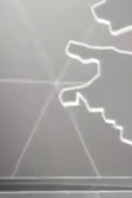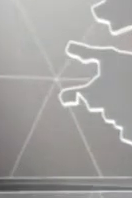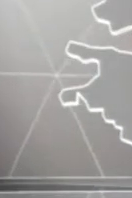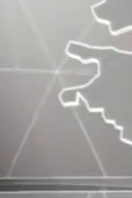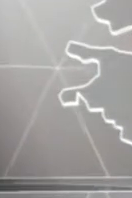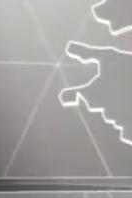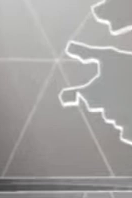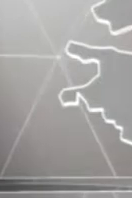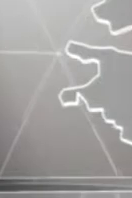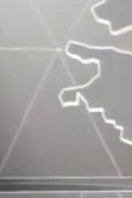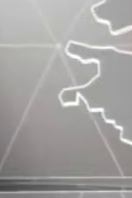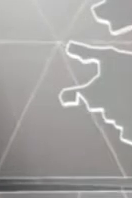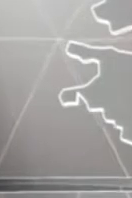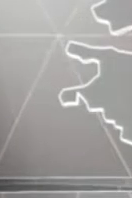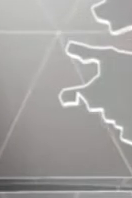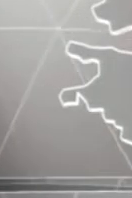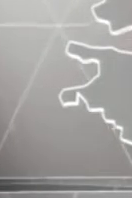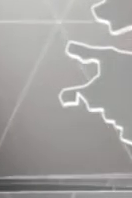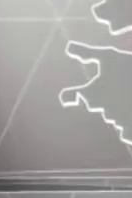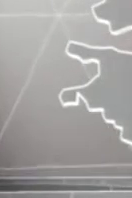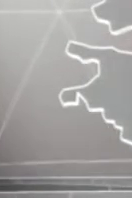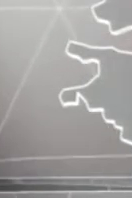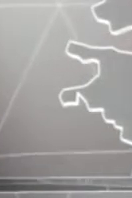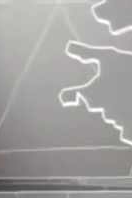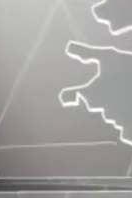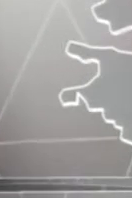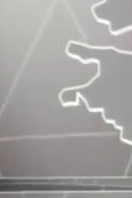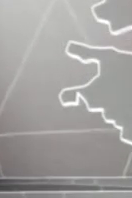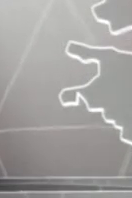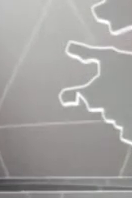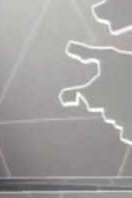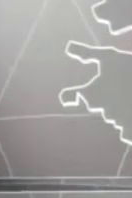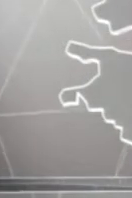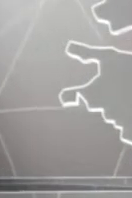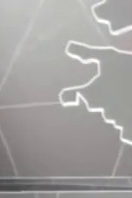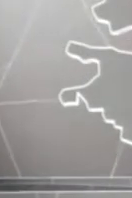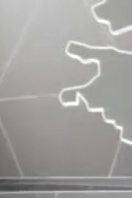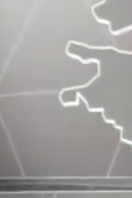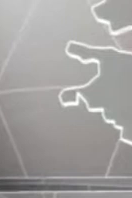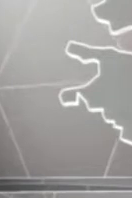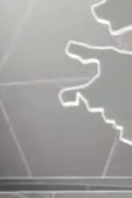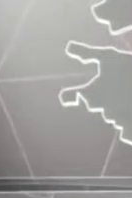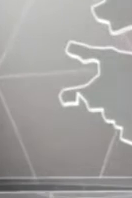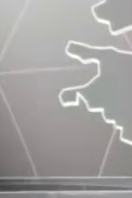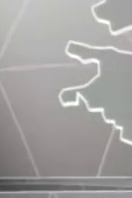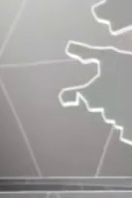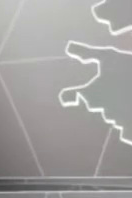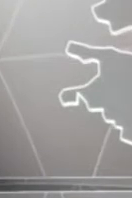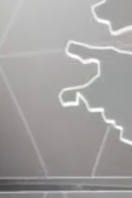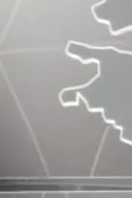Сьогодні вночі та завтра вдень по Херсону та області очікують сумілива хмарність без опадів. Вітер південно-східний – 7-12 метрів за